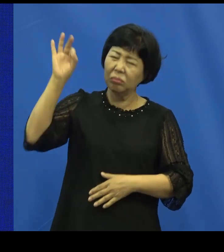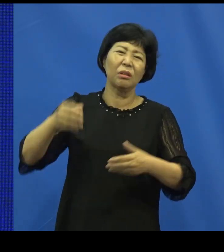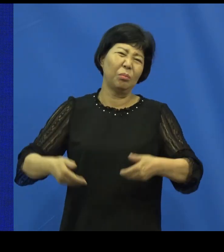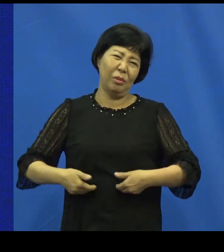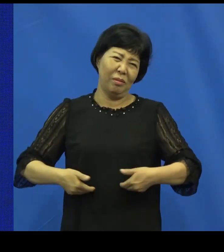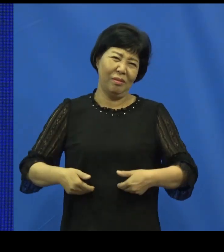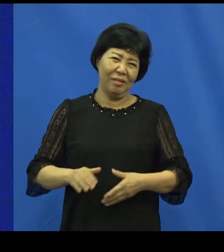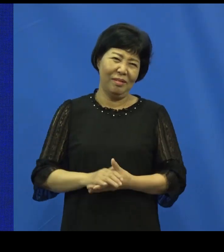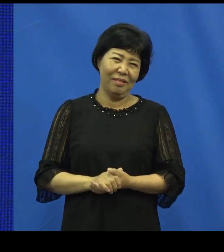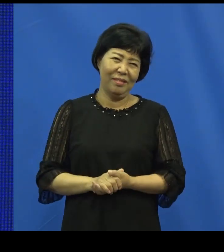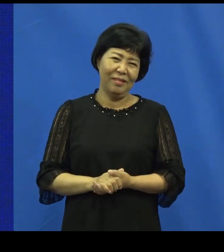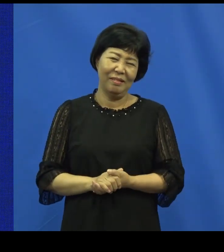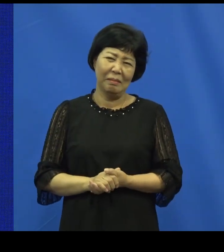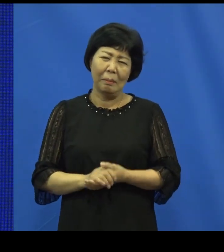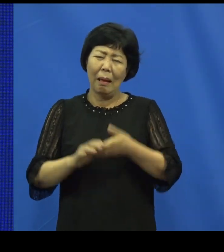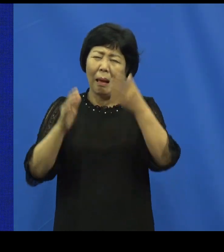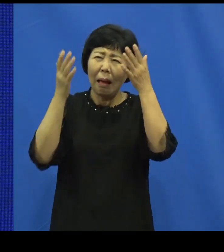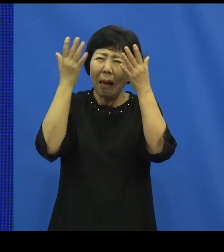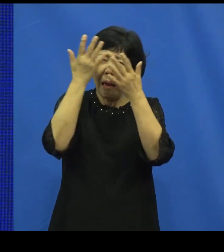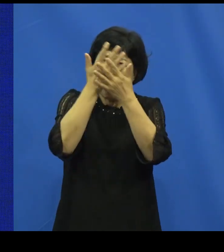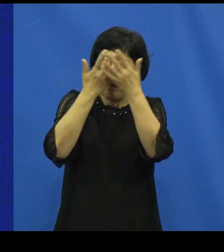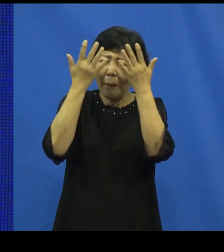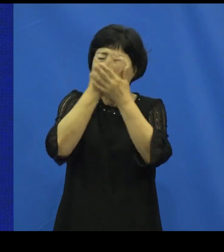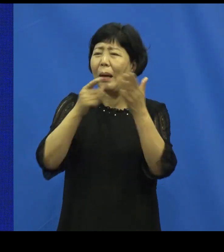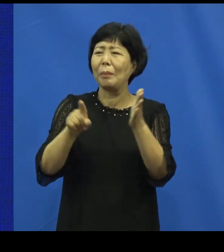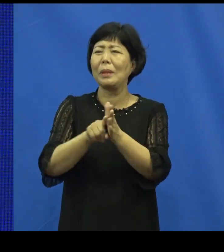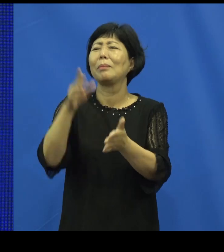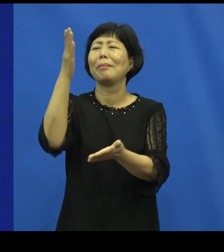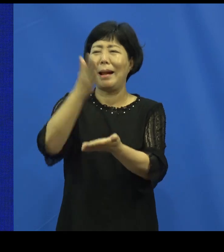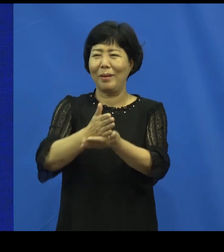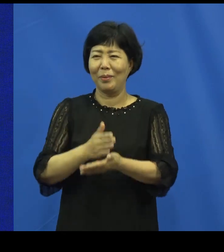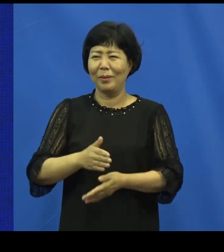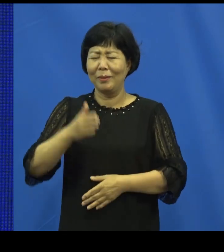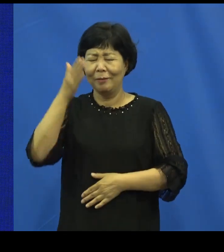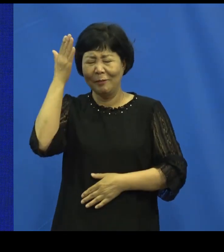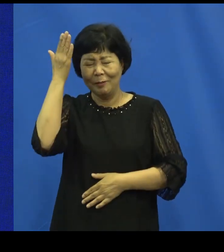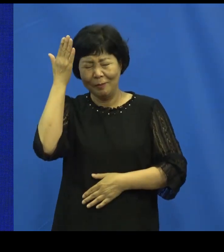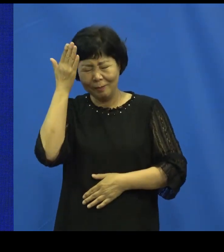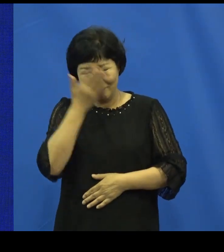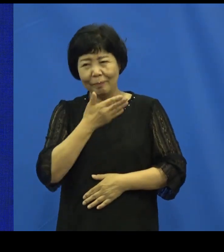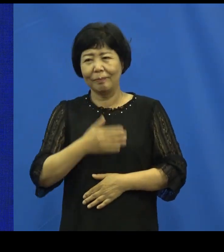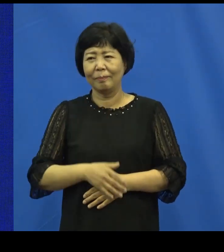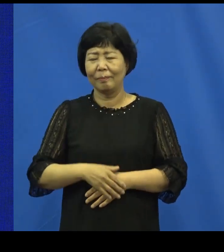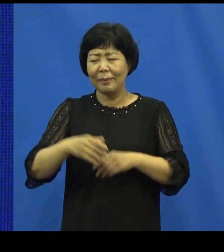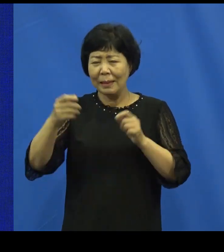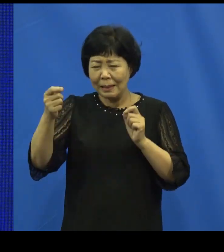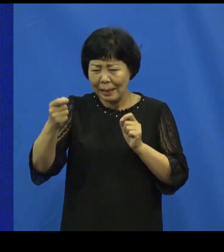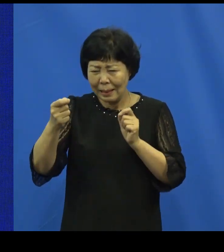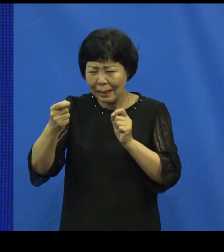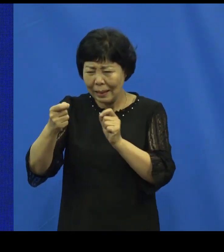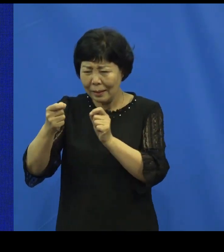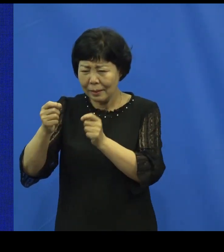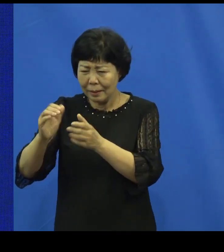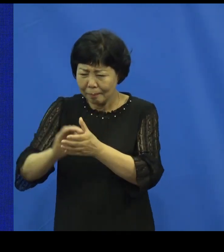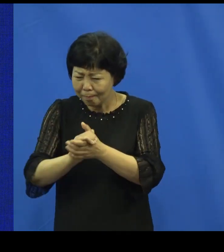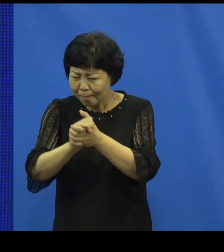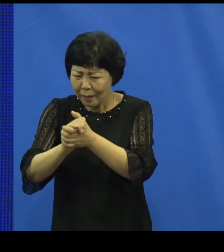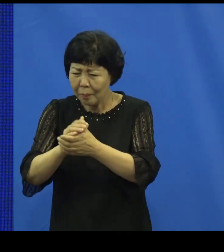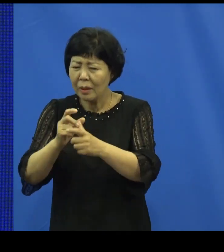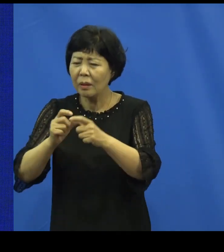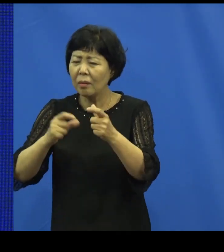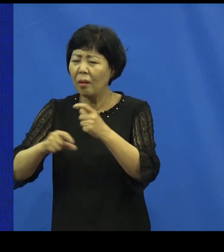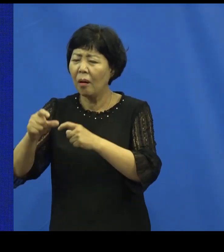그냥 피상적으로 알던 것보다 훨씬 더 순수한, 가까이 가면 갈수록 더 감동을 받는.